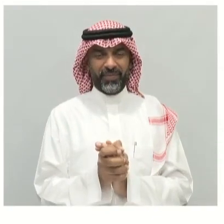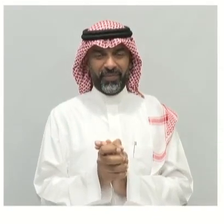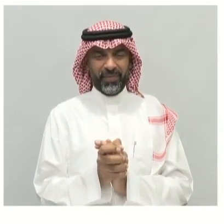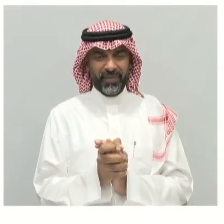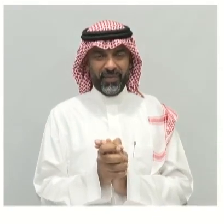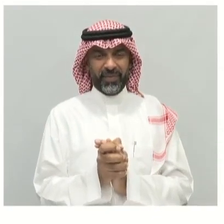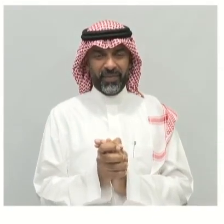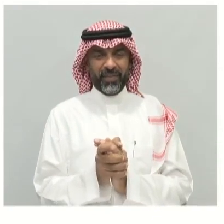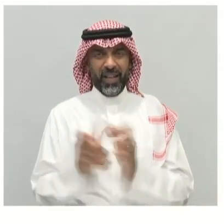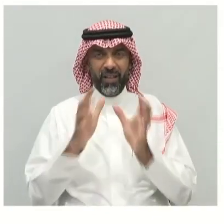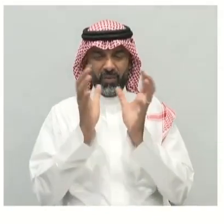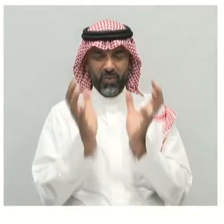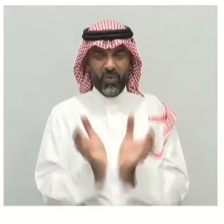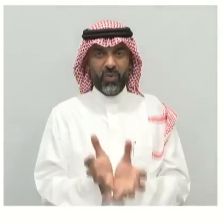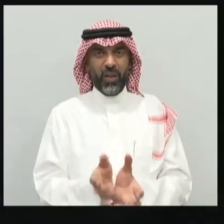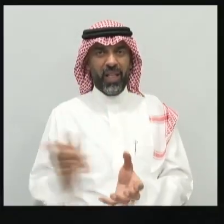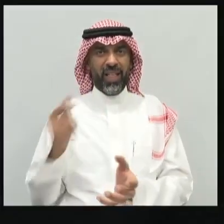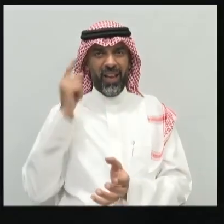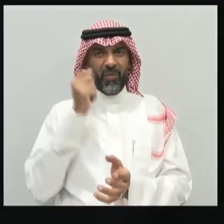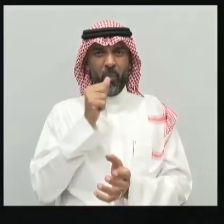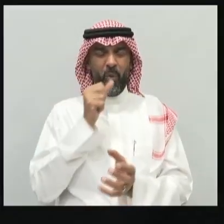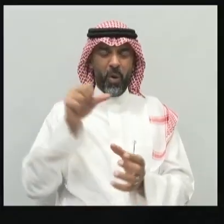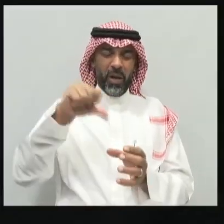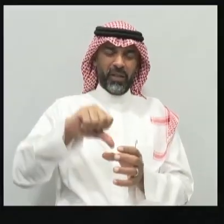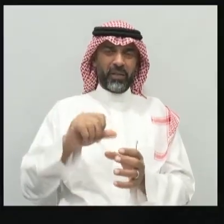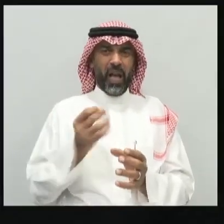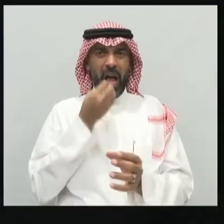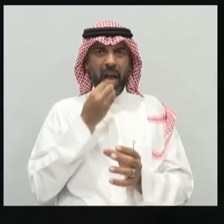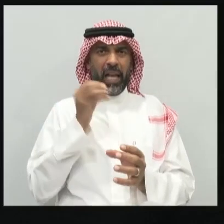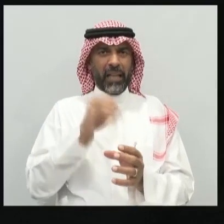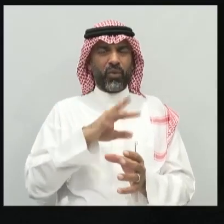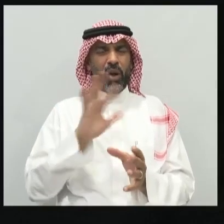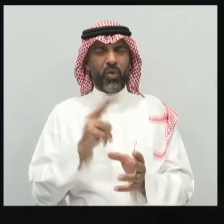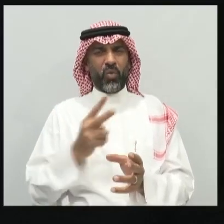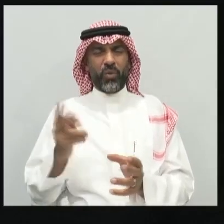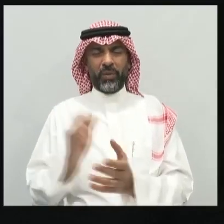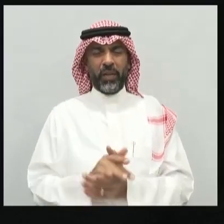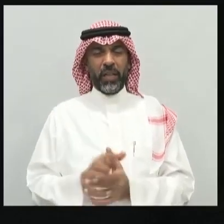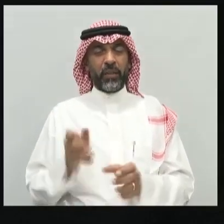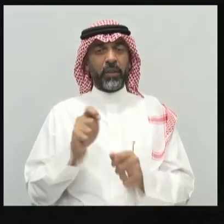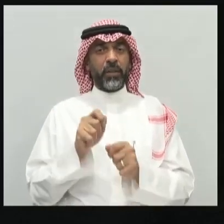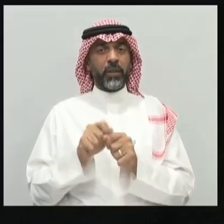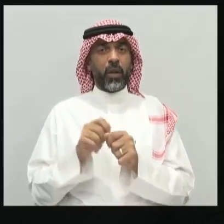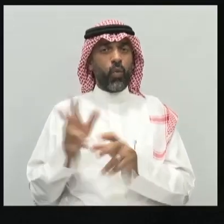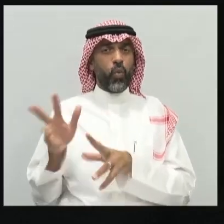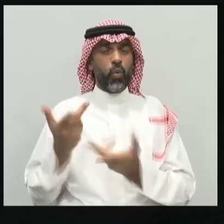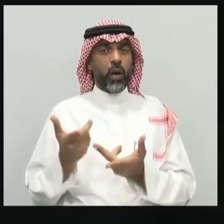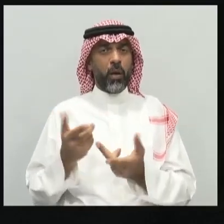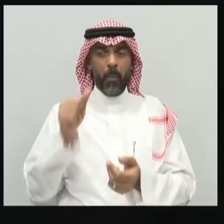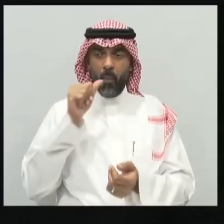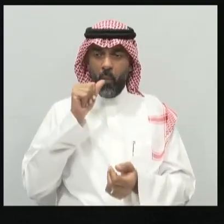نحط فيه مويه عشان يحافظ على برودته طيب من ايش يصنعه يصنع من ماء